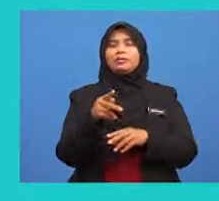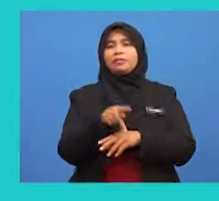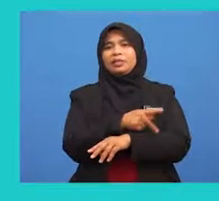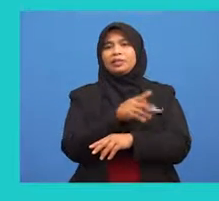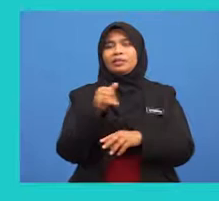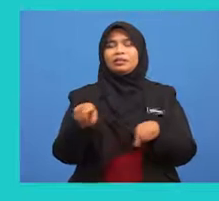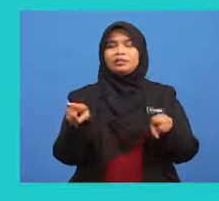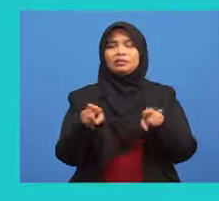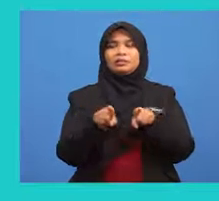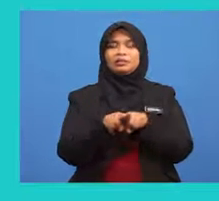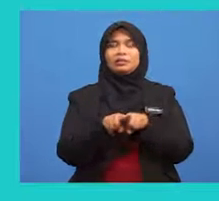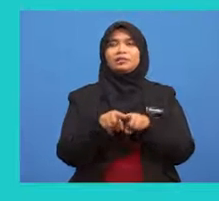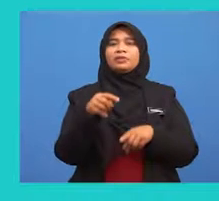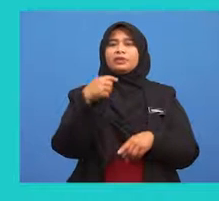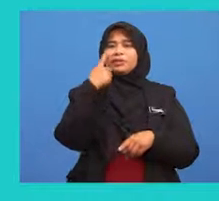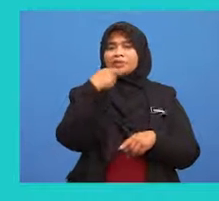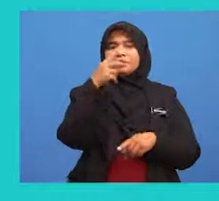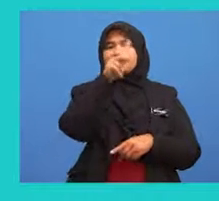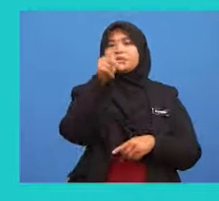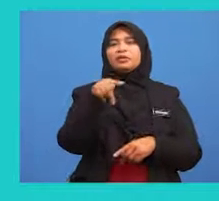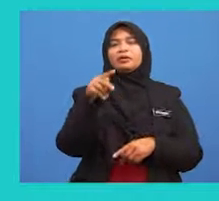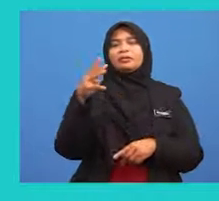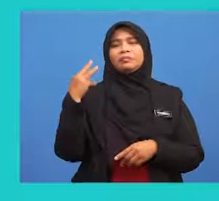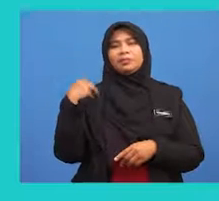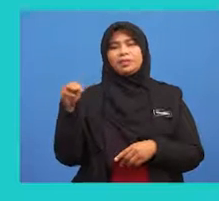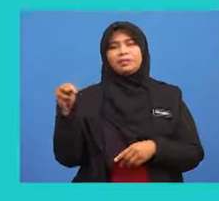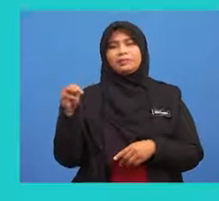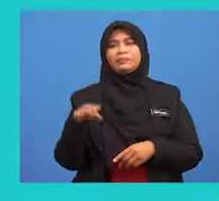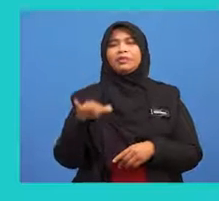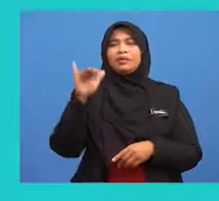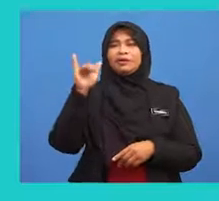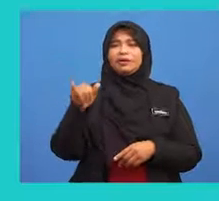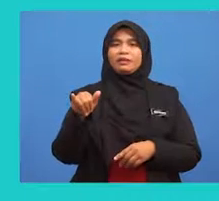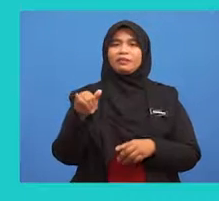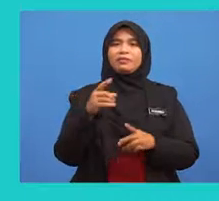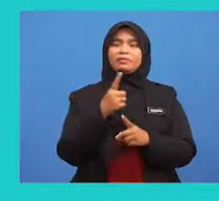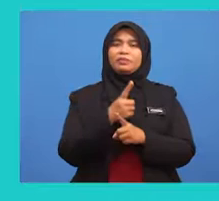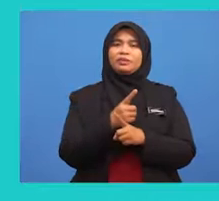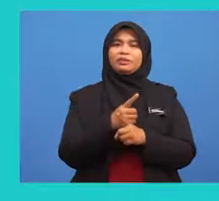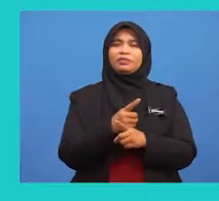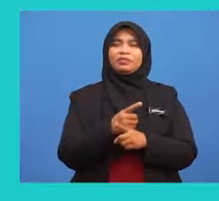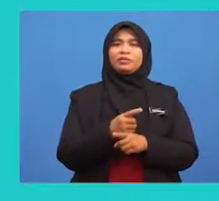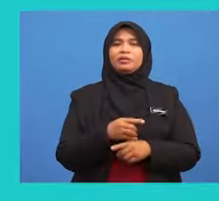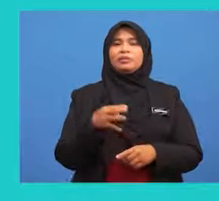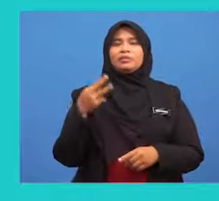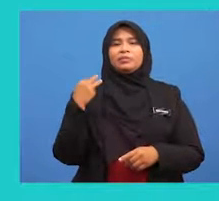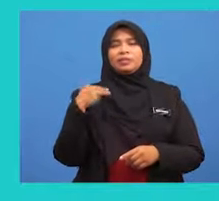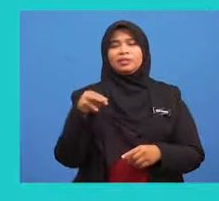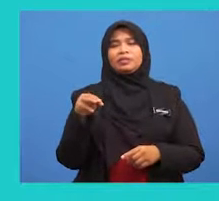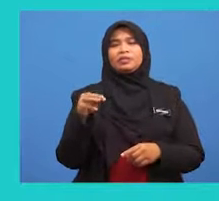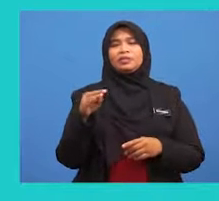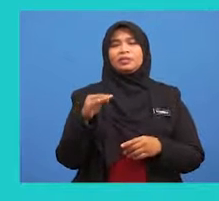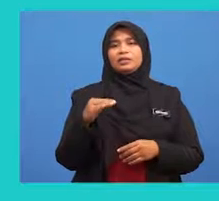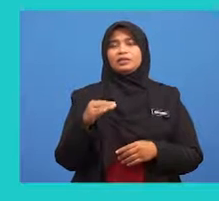sama. Siapakah mereka? Ya, betul. Murid-murid, mereka